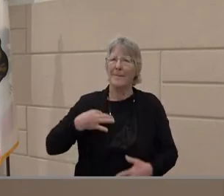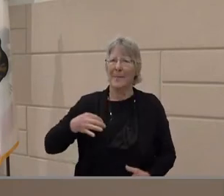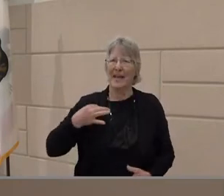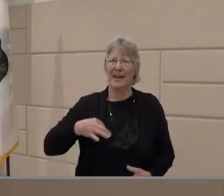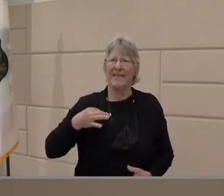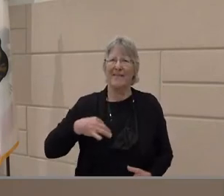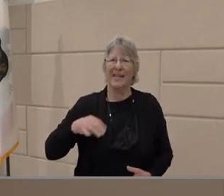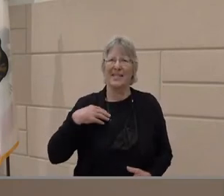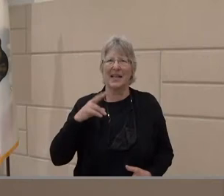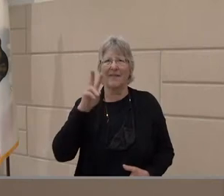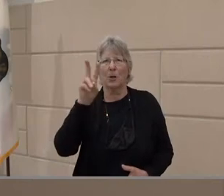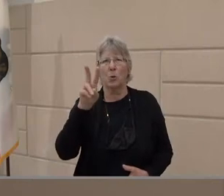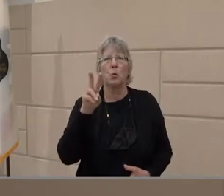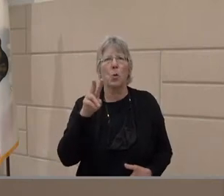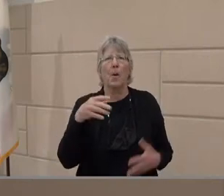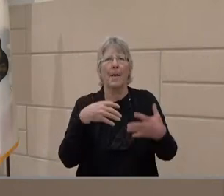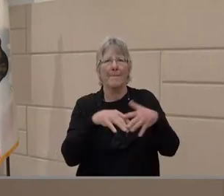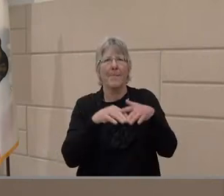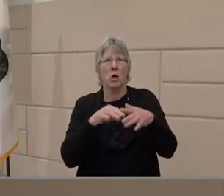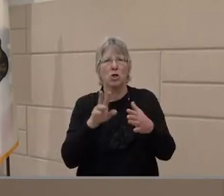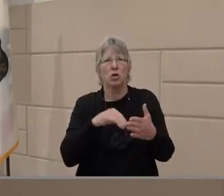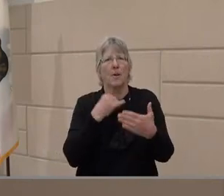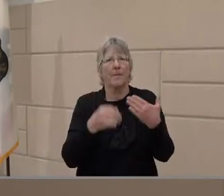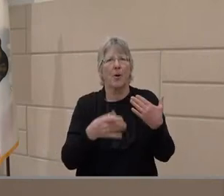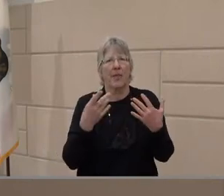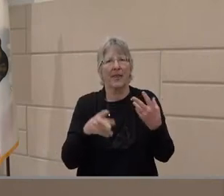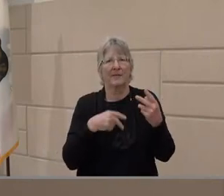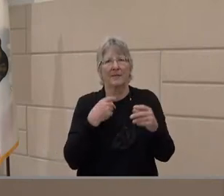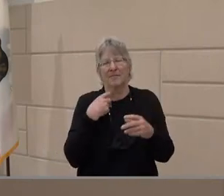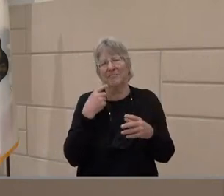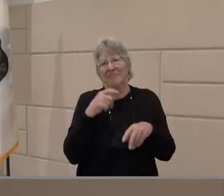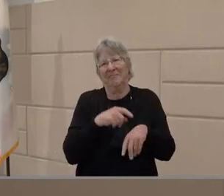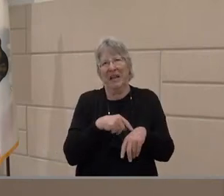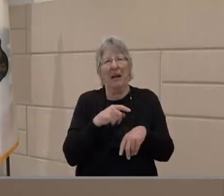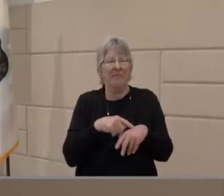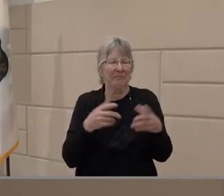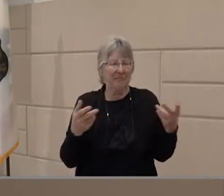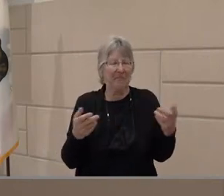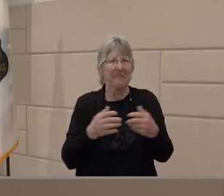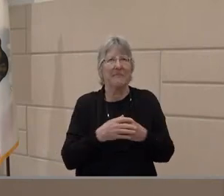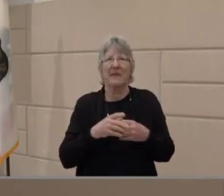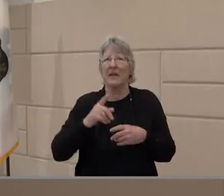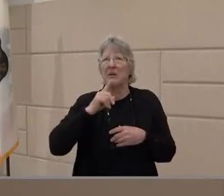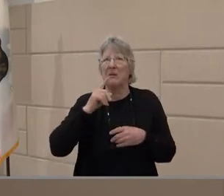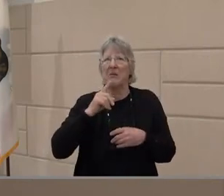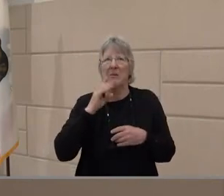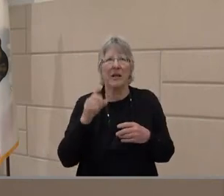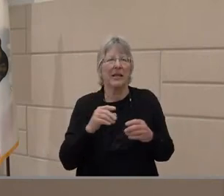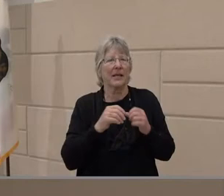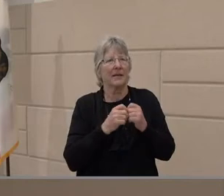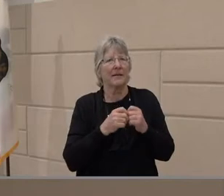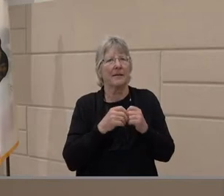ងក្រសួងណាផ្សេងទៀតបានតកតងនឹងកម្មវិធីបង្ហាត់ពីរភាសាហ្នឹង